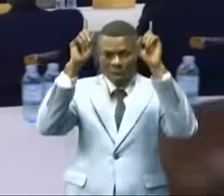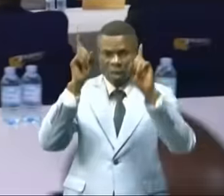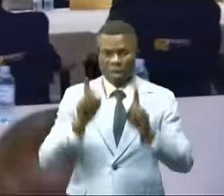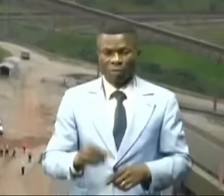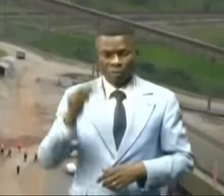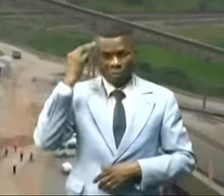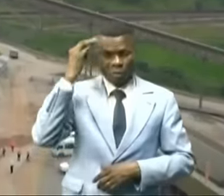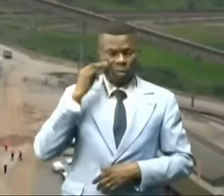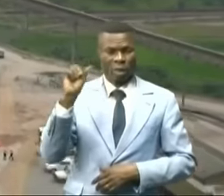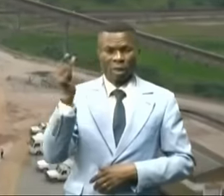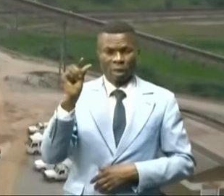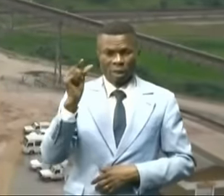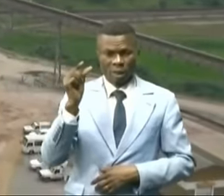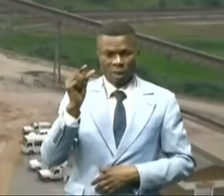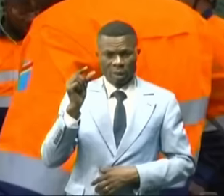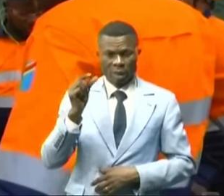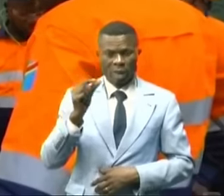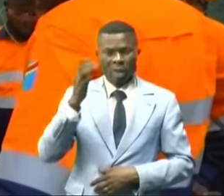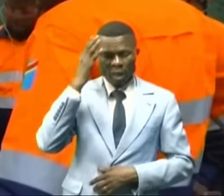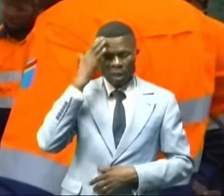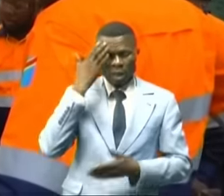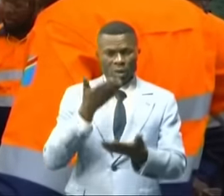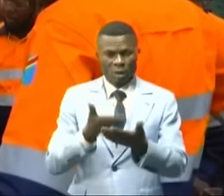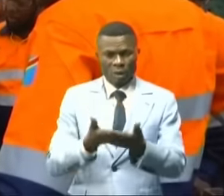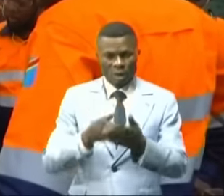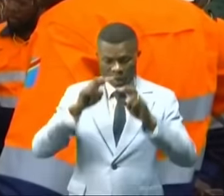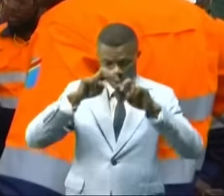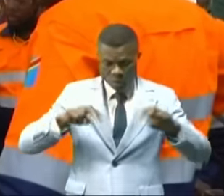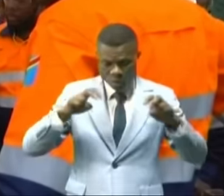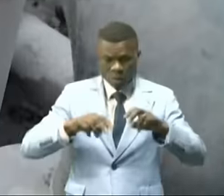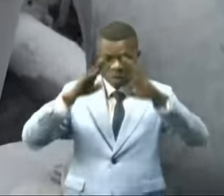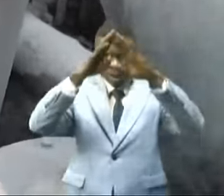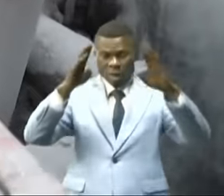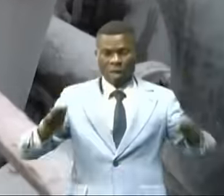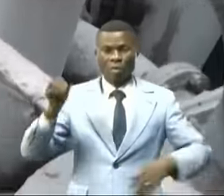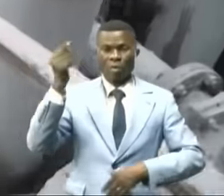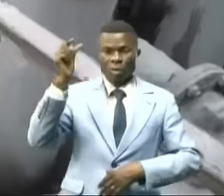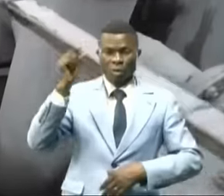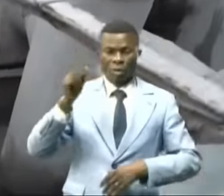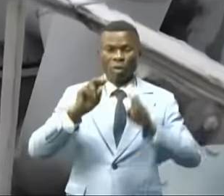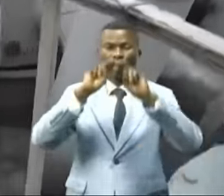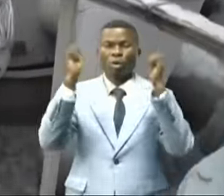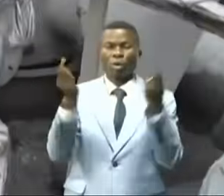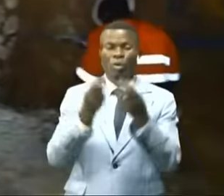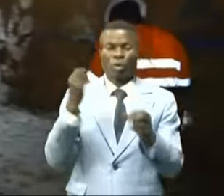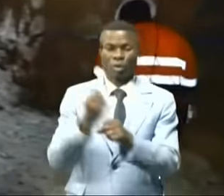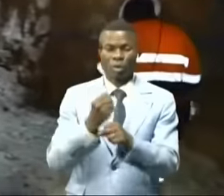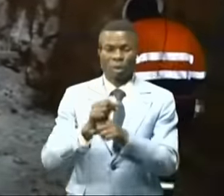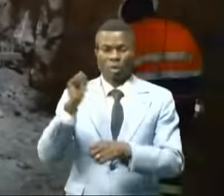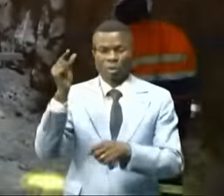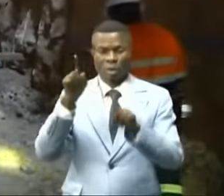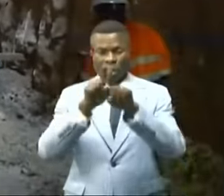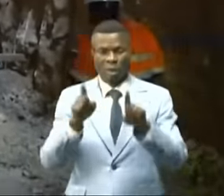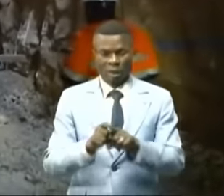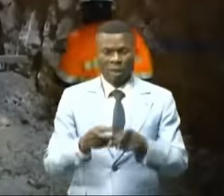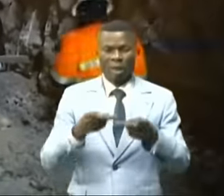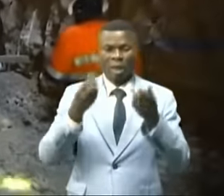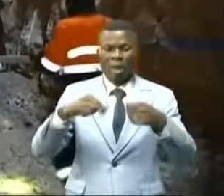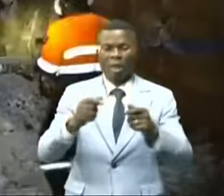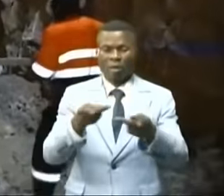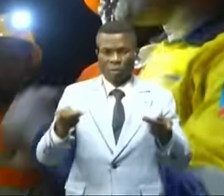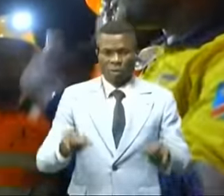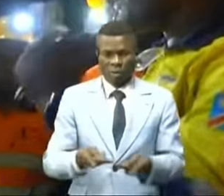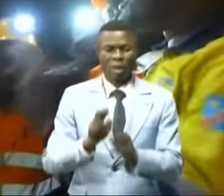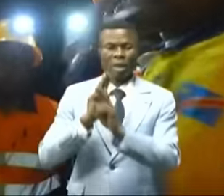ministre des Mines a mis à profit ce temps pour explorer la concession minière, les usines de traitement et les mines souterraines. La